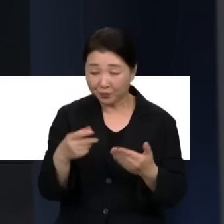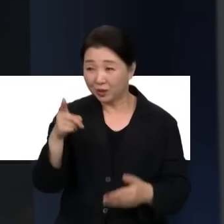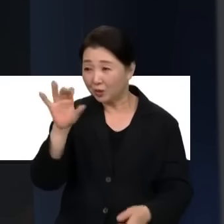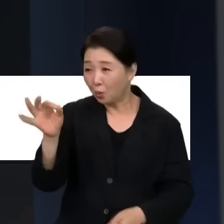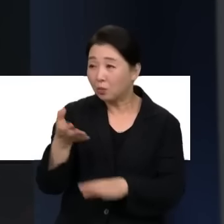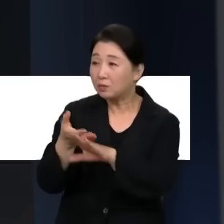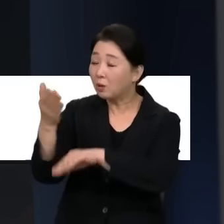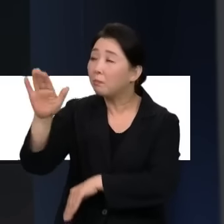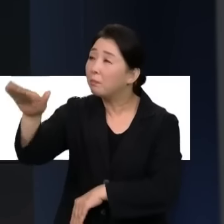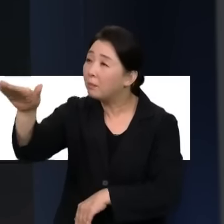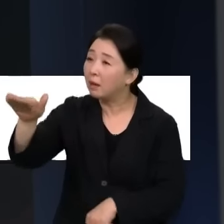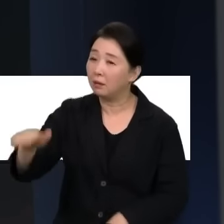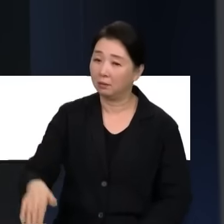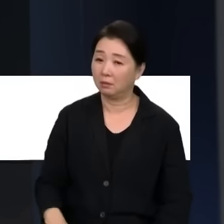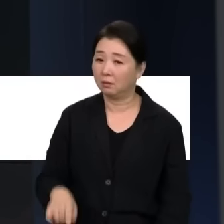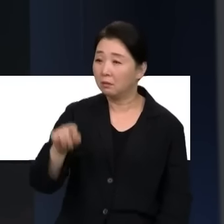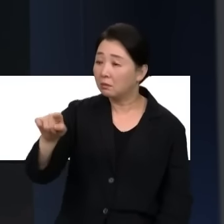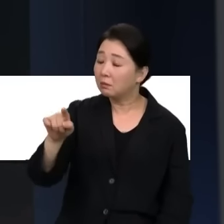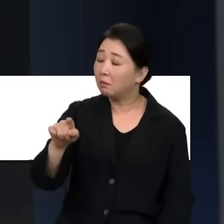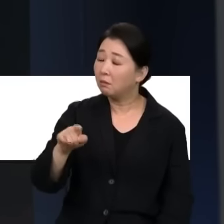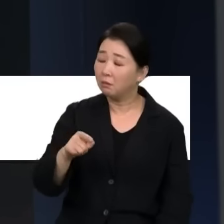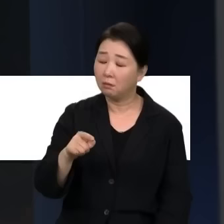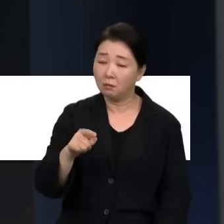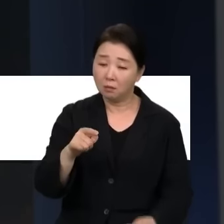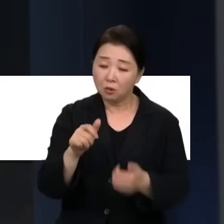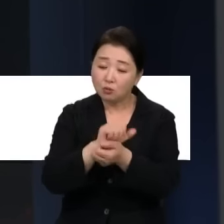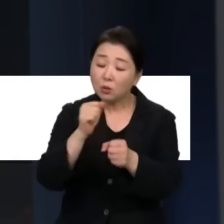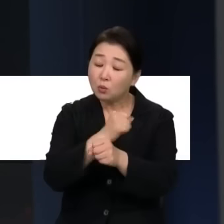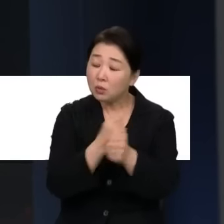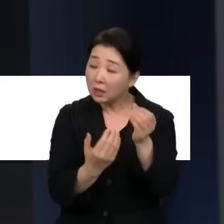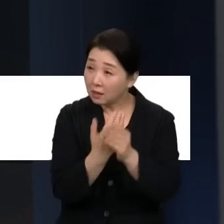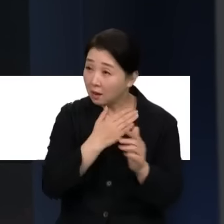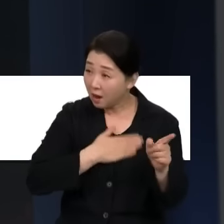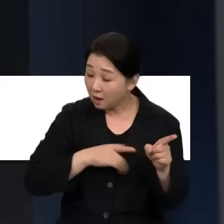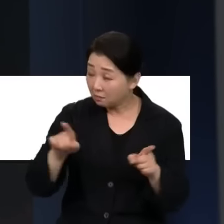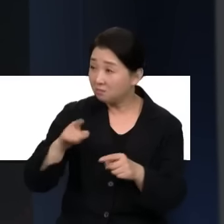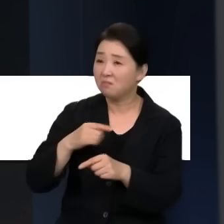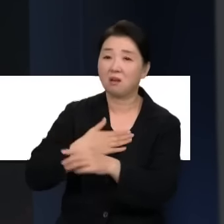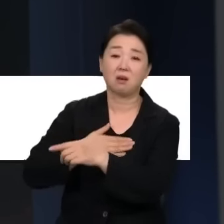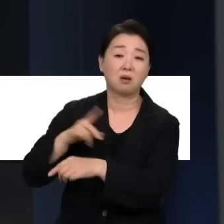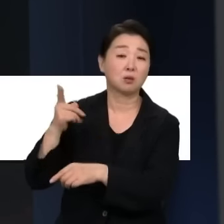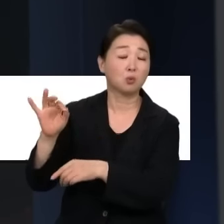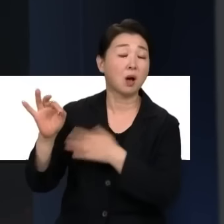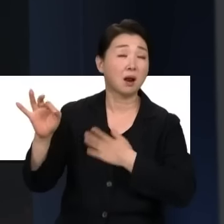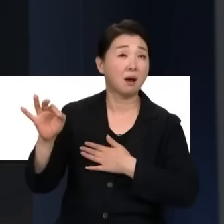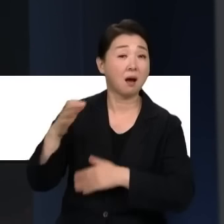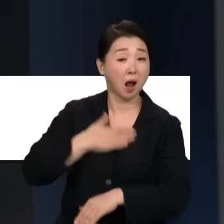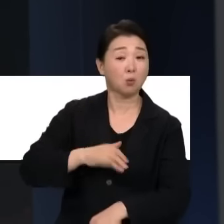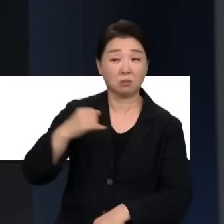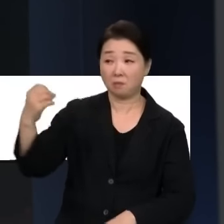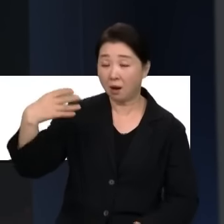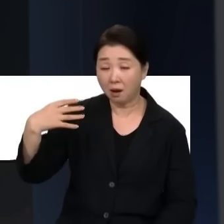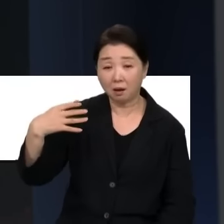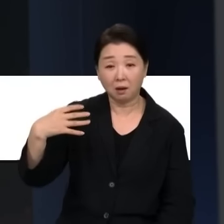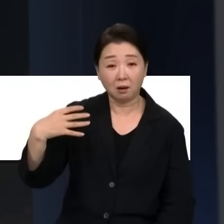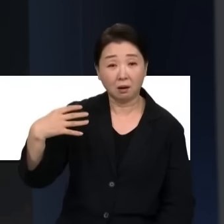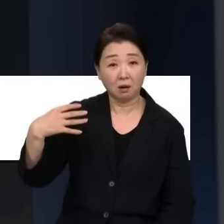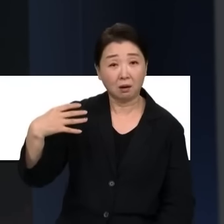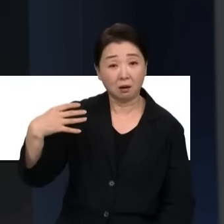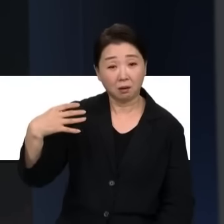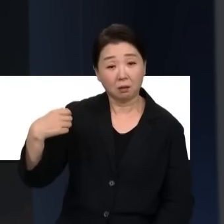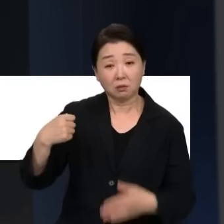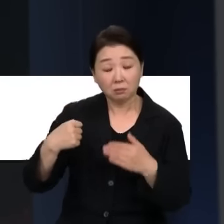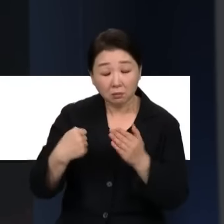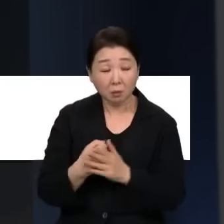선배님한테 선배님 이런게 있는데 아셨습니까라고 했더니 아시더라고요 어 알고 있어 하면서 그런데 그분 그렇기